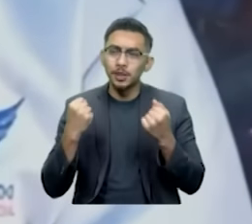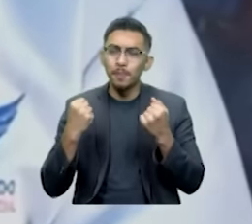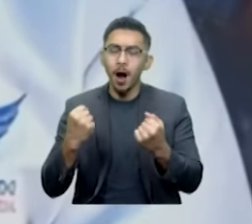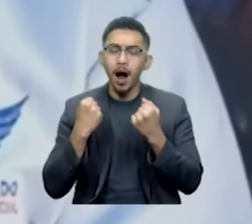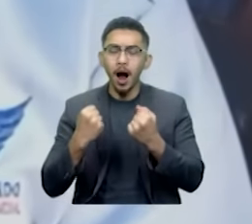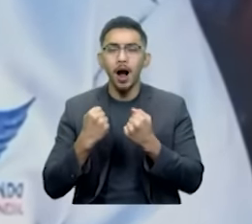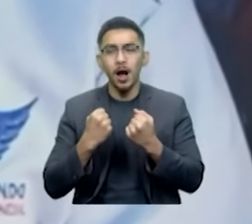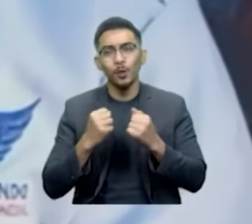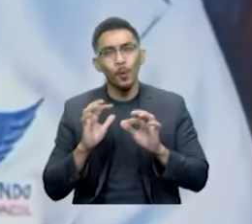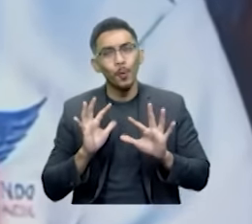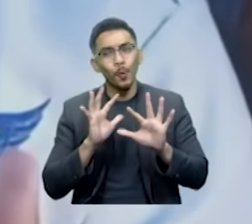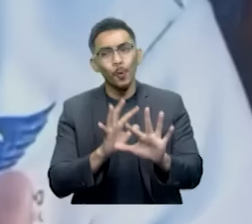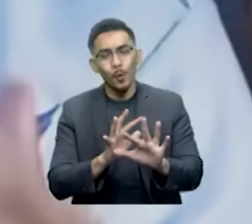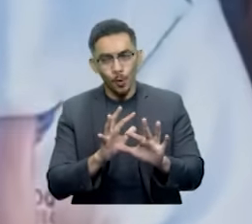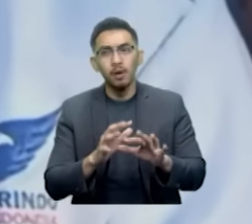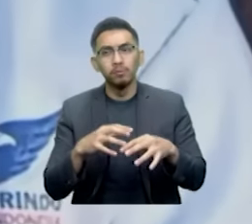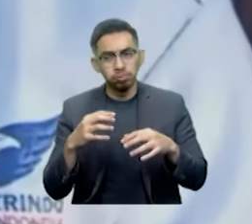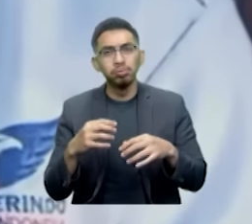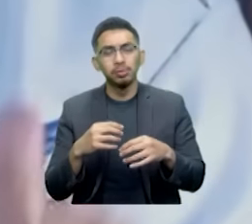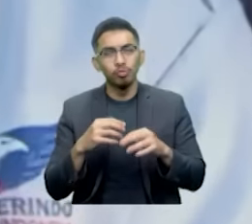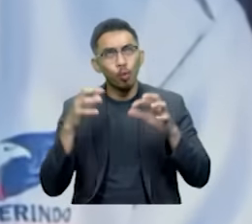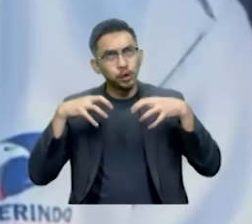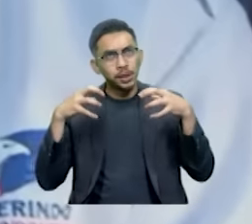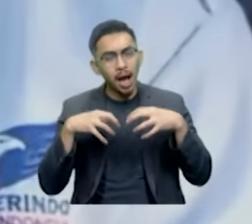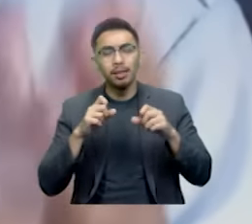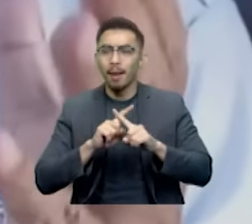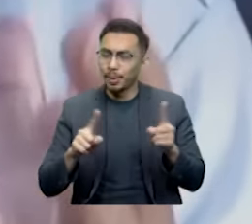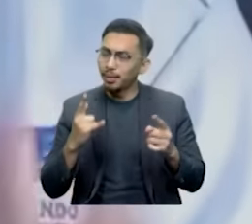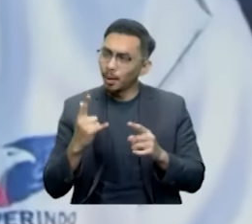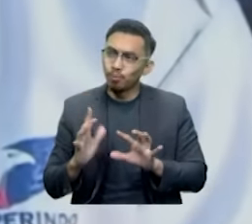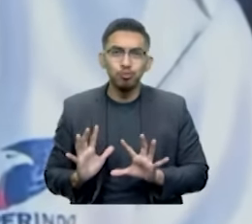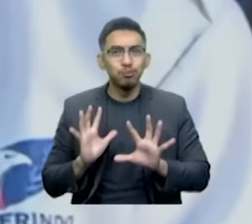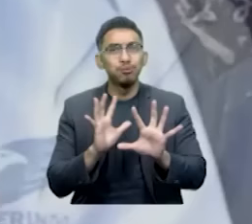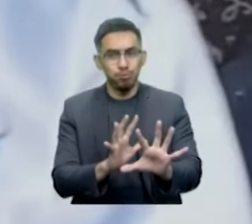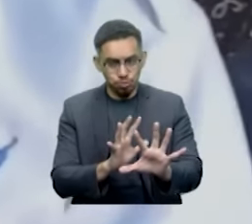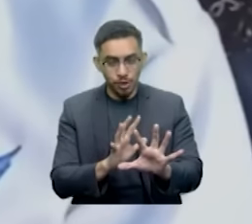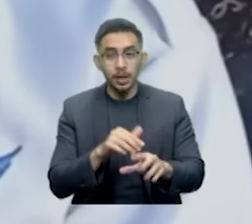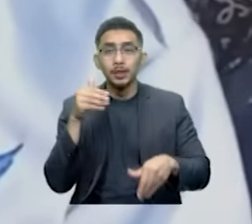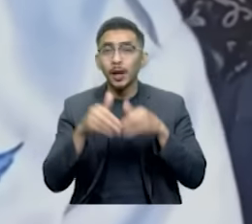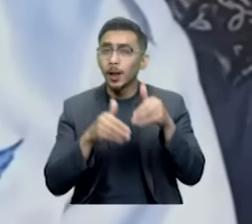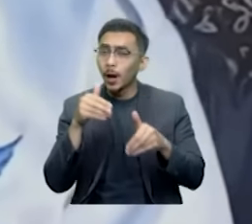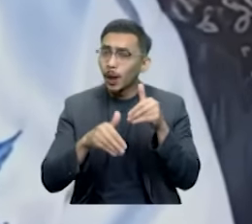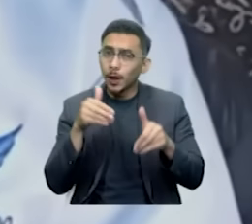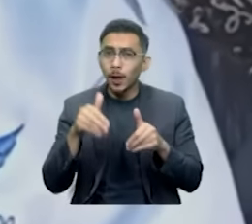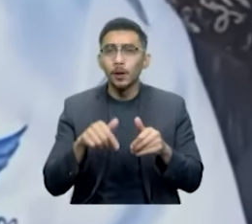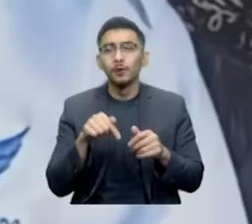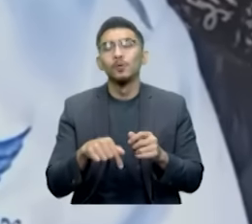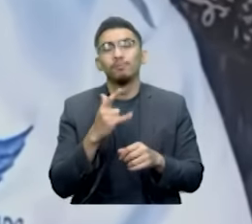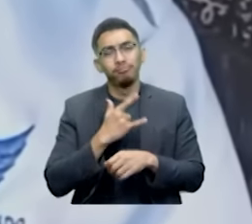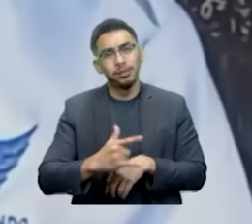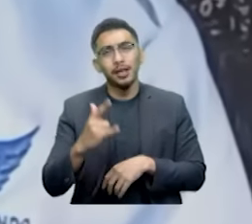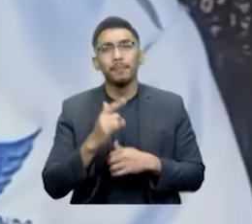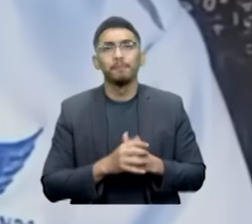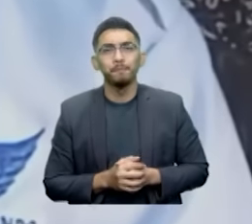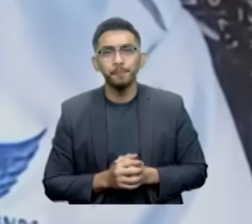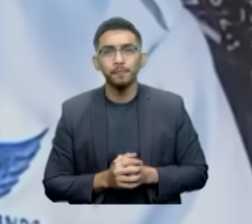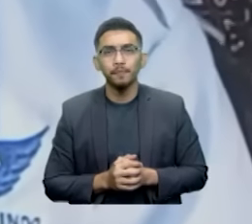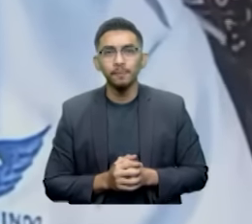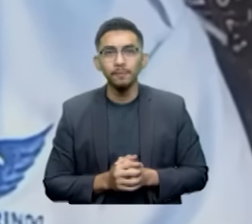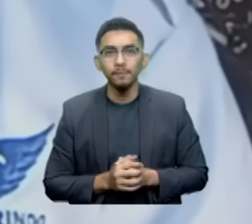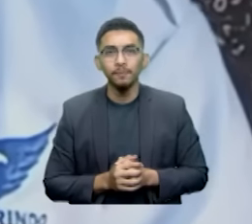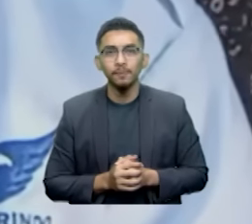masyarakat tetap bergerombol, kemudian berdatangan. Jadi saya kira memang ini